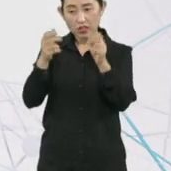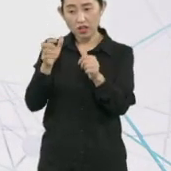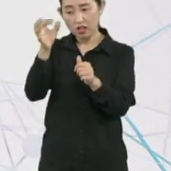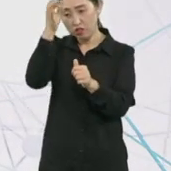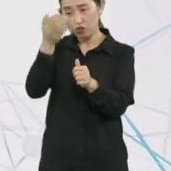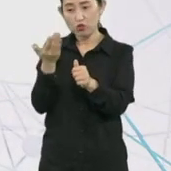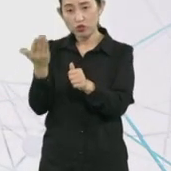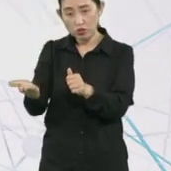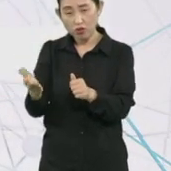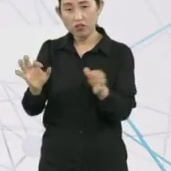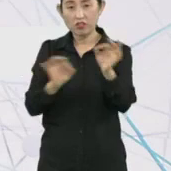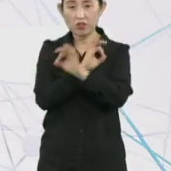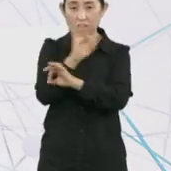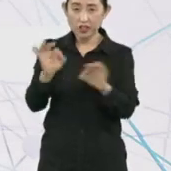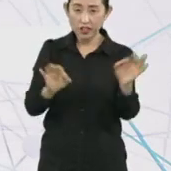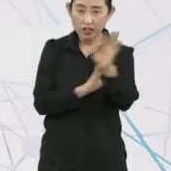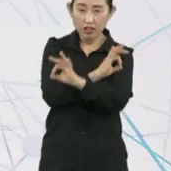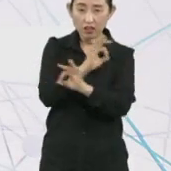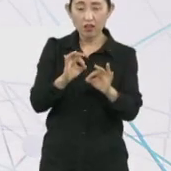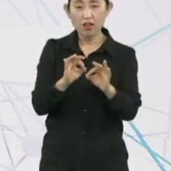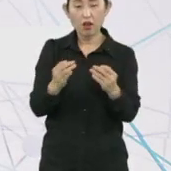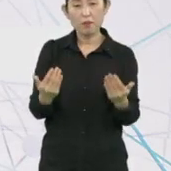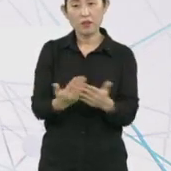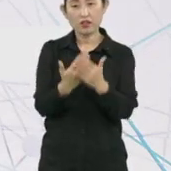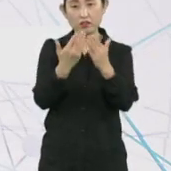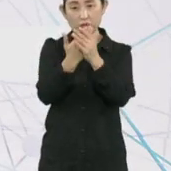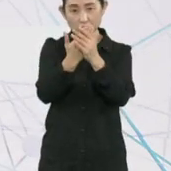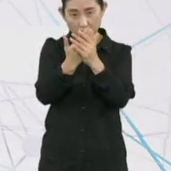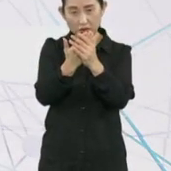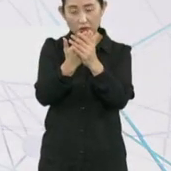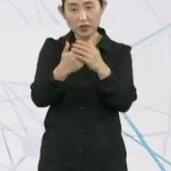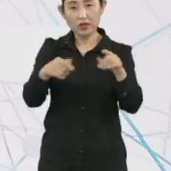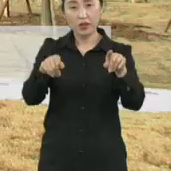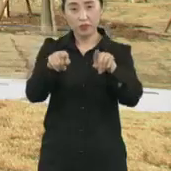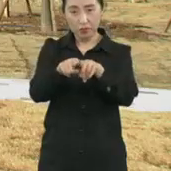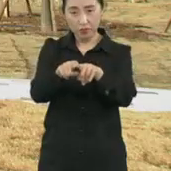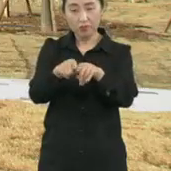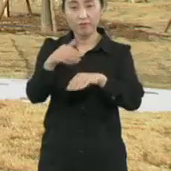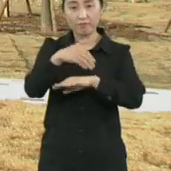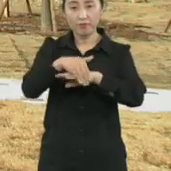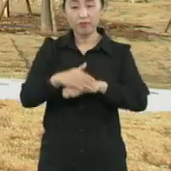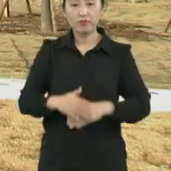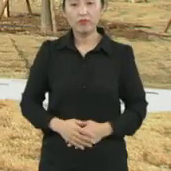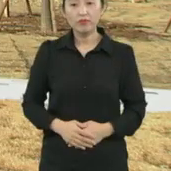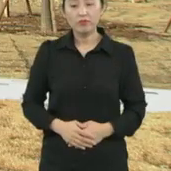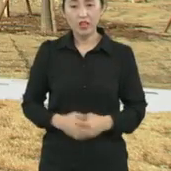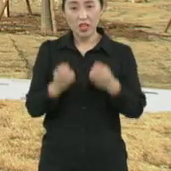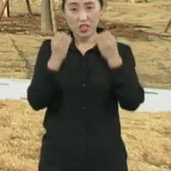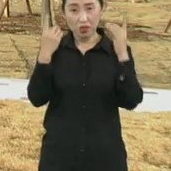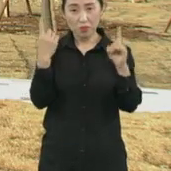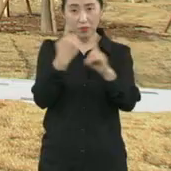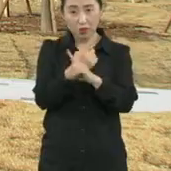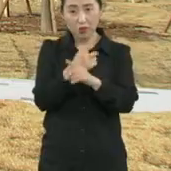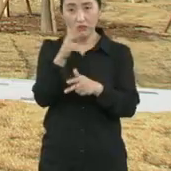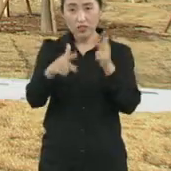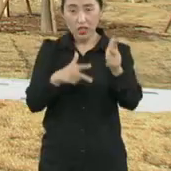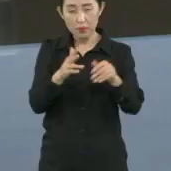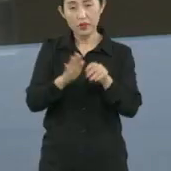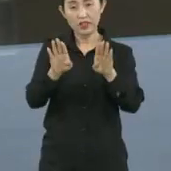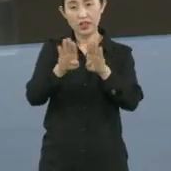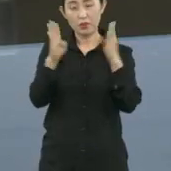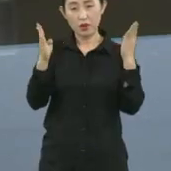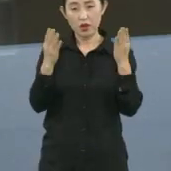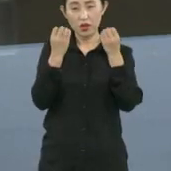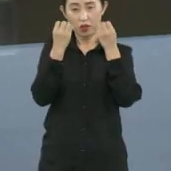연결될 수 있도록 산업화도 함께 병행해서 추진해 나갈 계획입니다. 대덕특구 재창조 사업의 핵심은 개방형